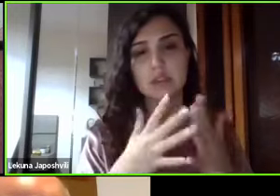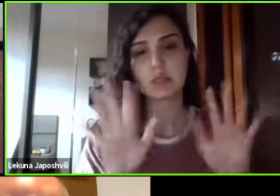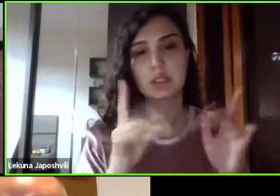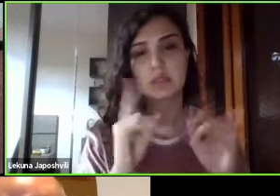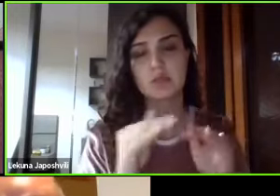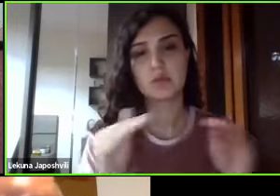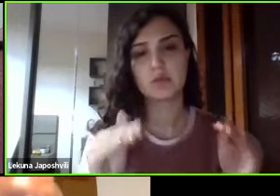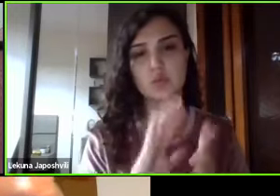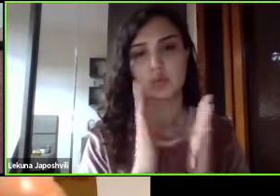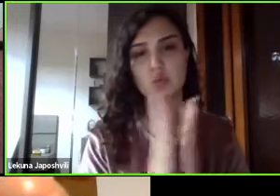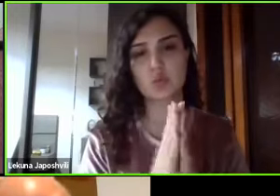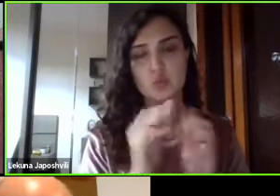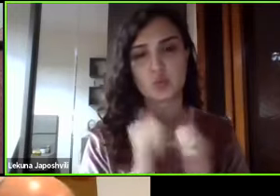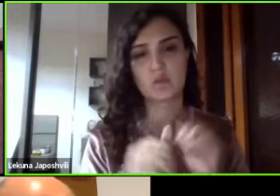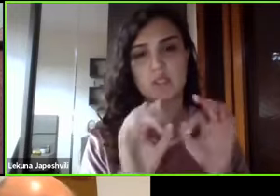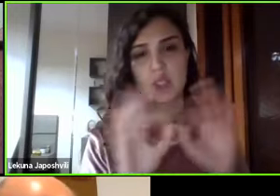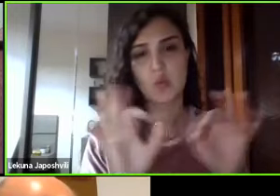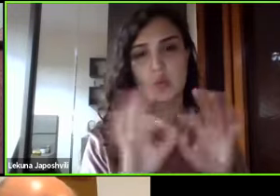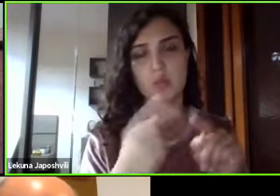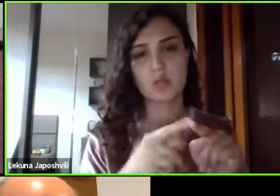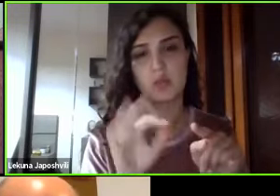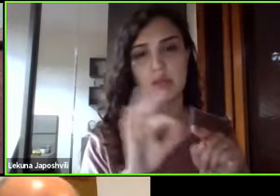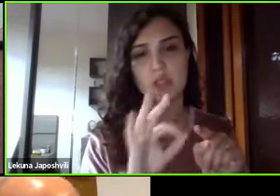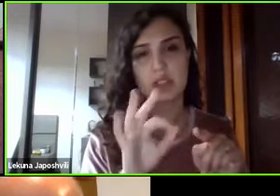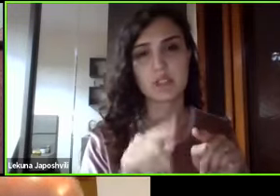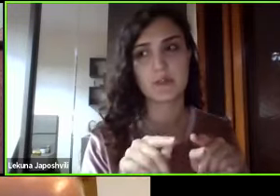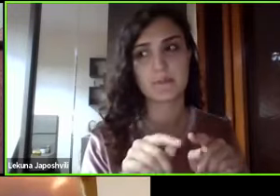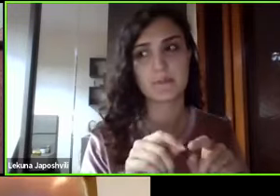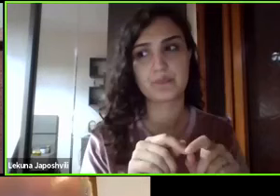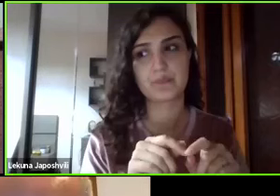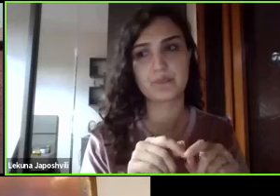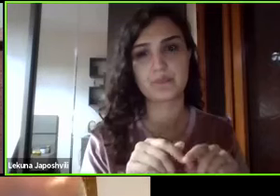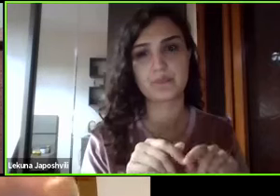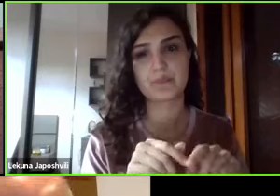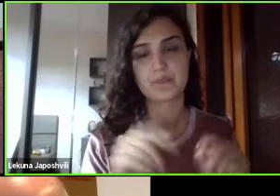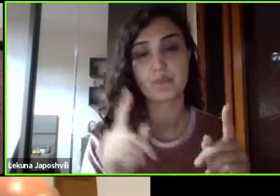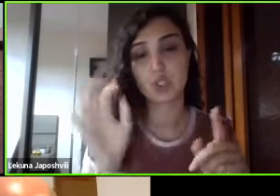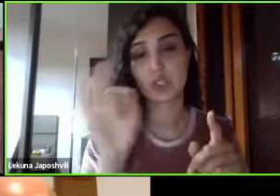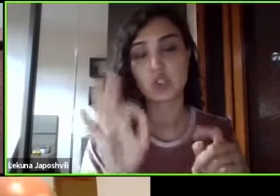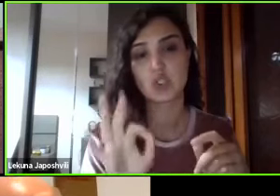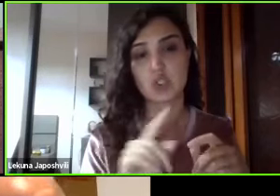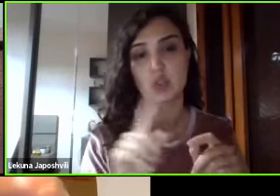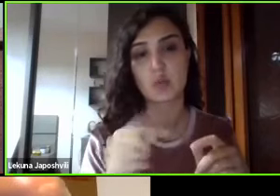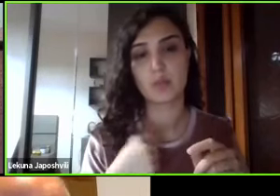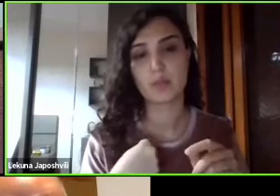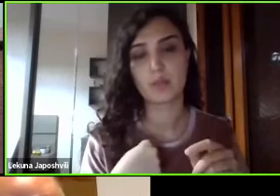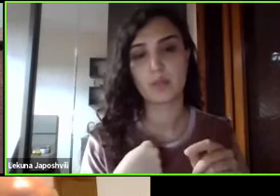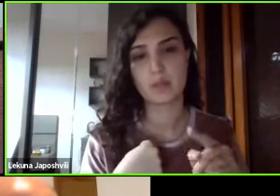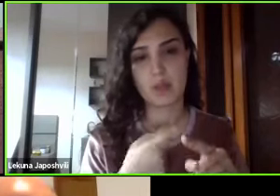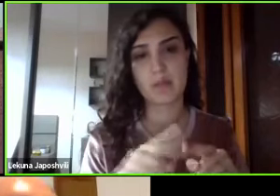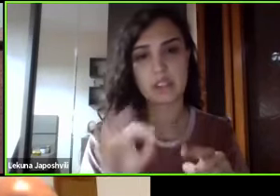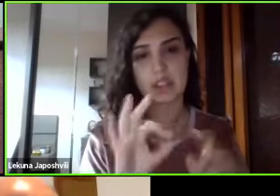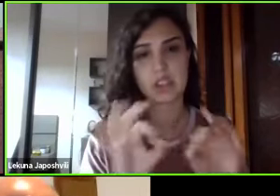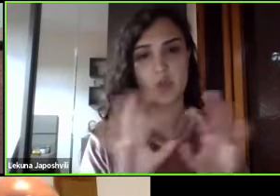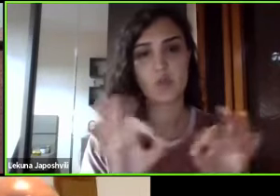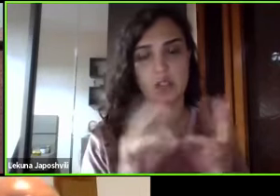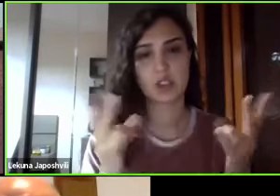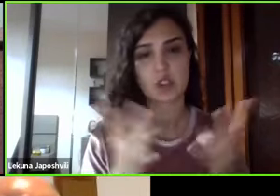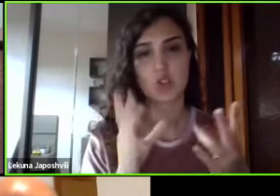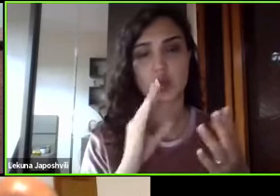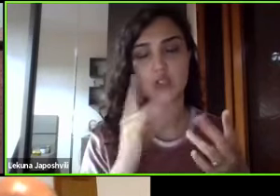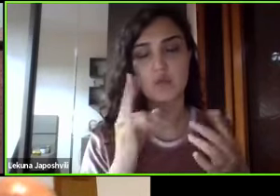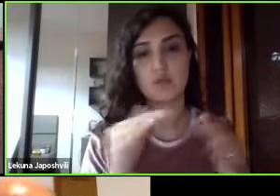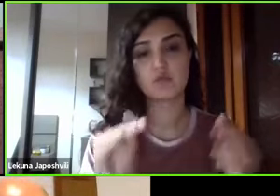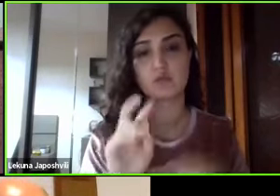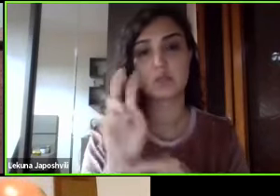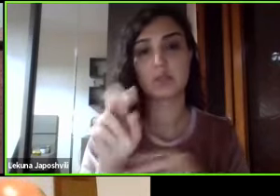სულ საუბრობს ხოლმე ამაზე. იქით ეს არის იმდენად ხშირი, რომ მე ღირს ამაზე საუბარი, როცა მიდის ბავშვი